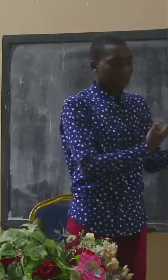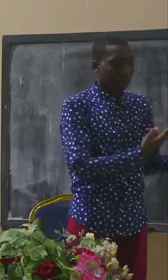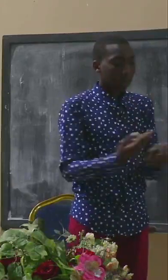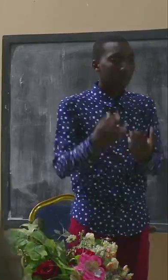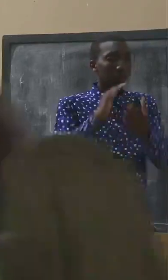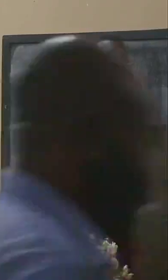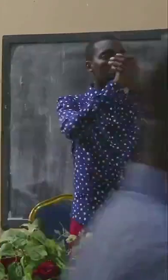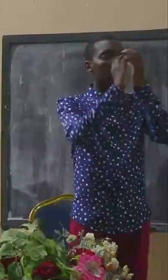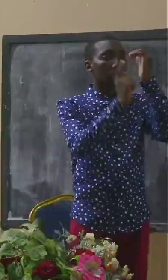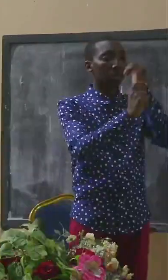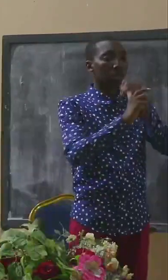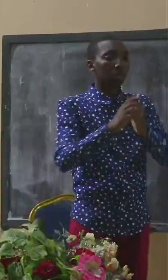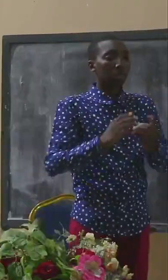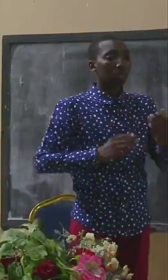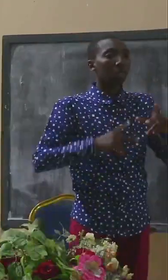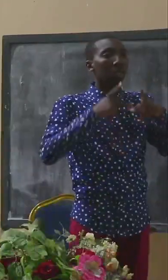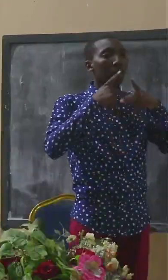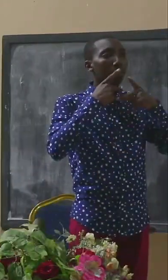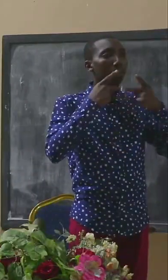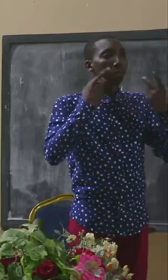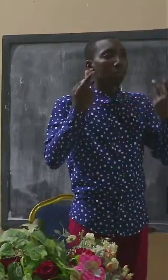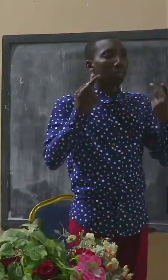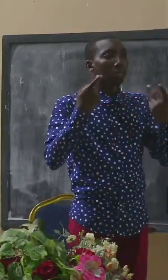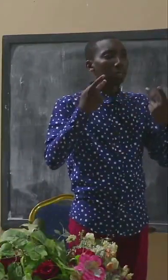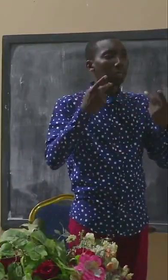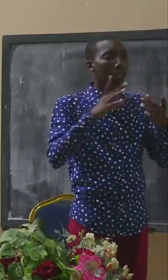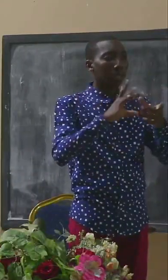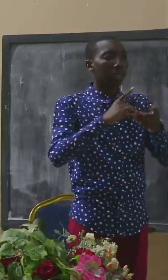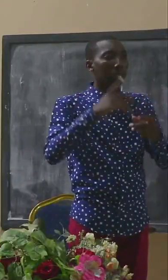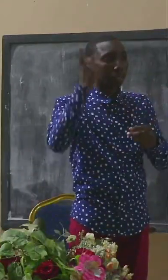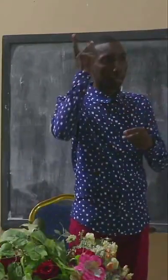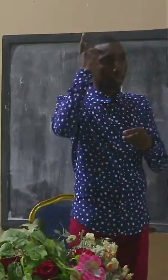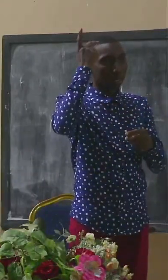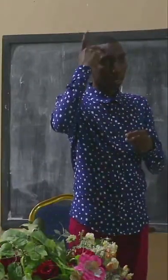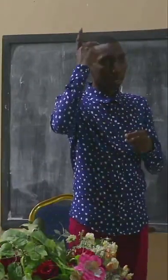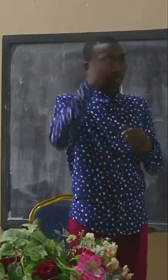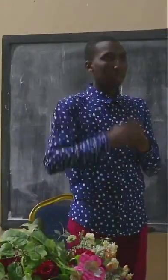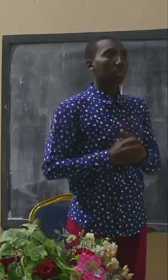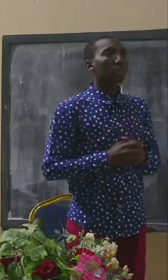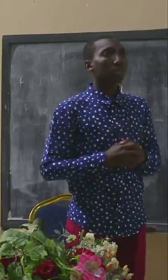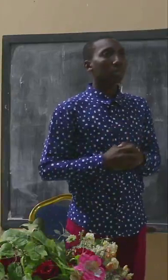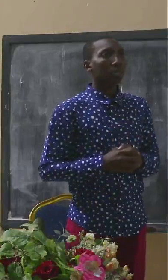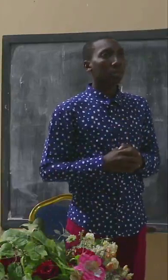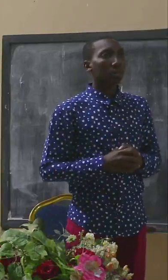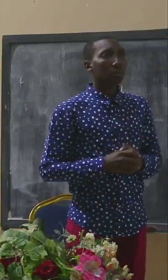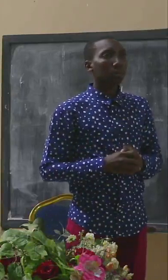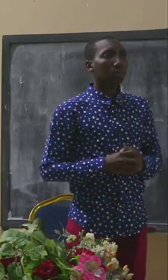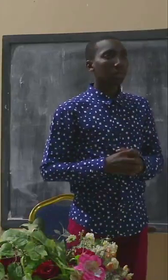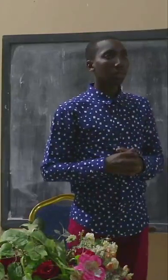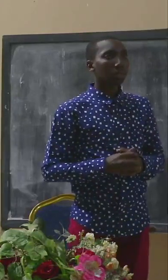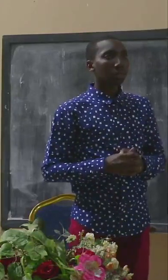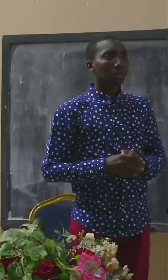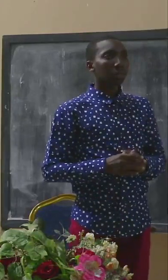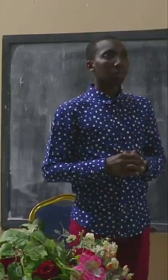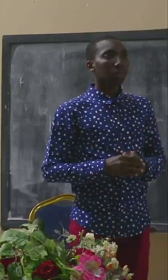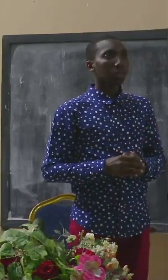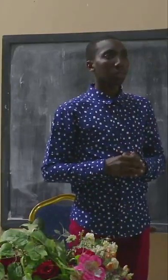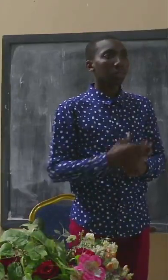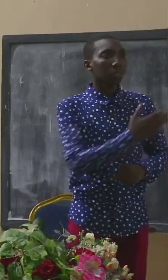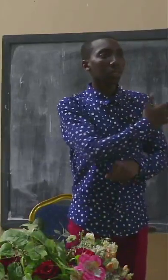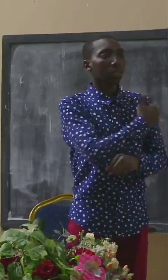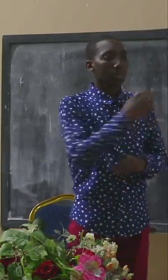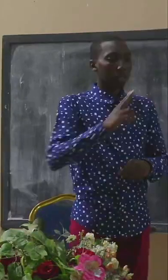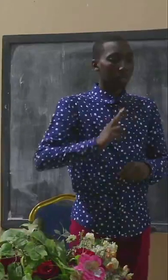pasteur Lilanga wa Kinshasa. Recevons également les salutations du pasteur Lilanga de Kinshasa. Na